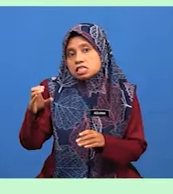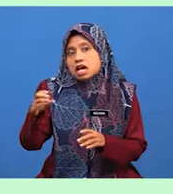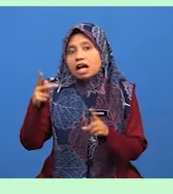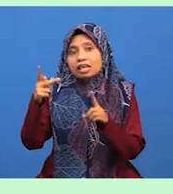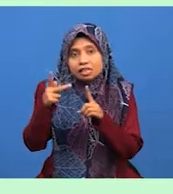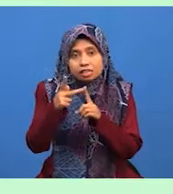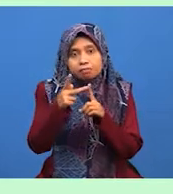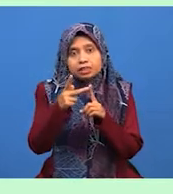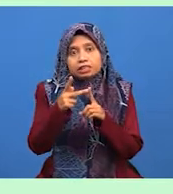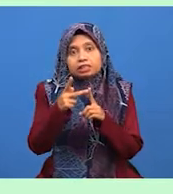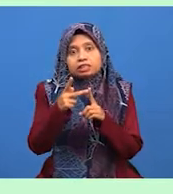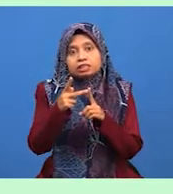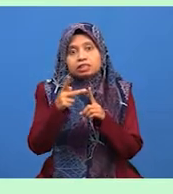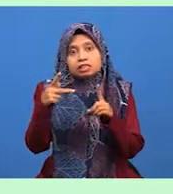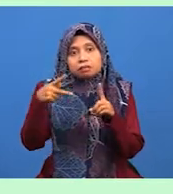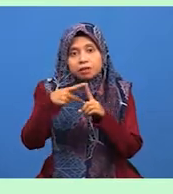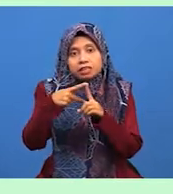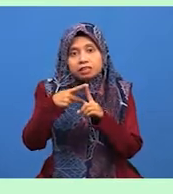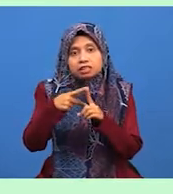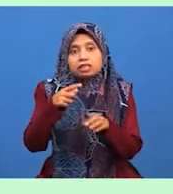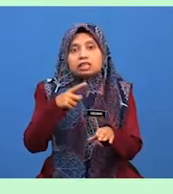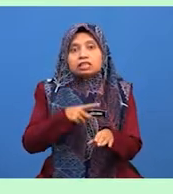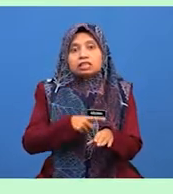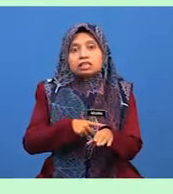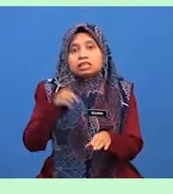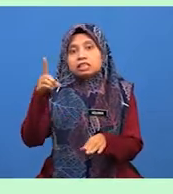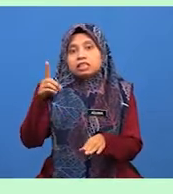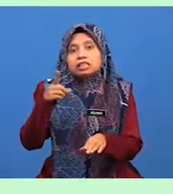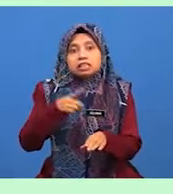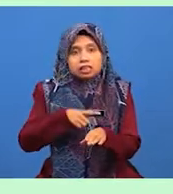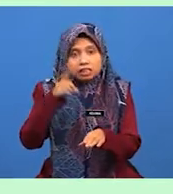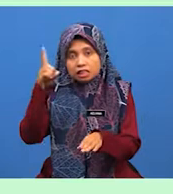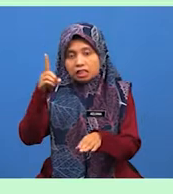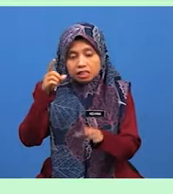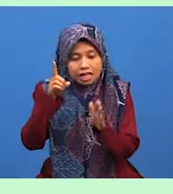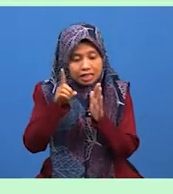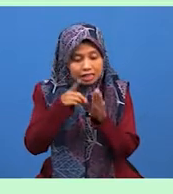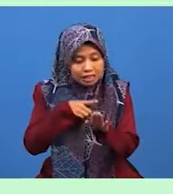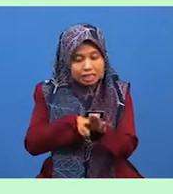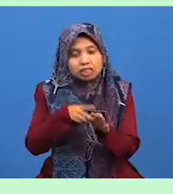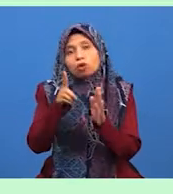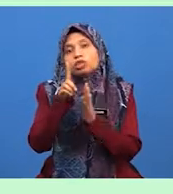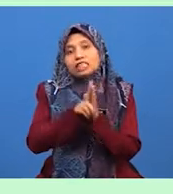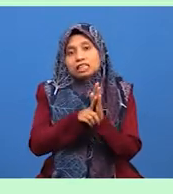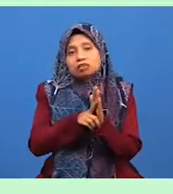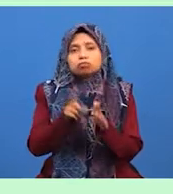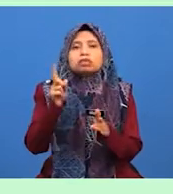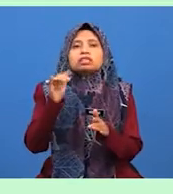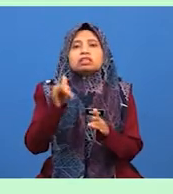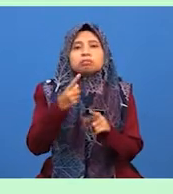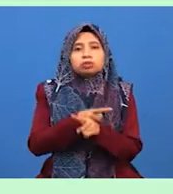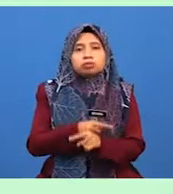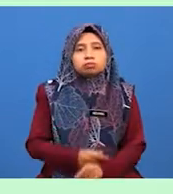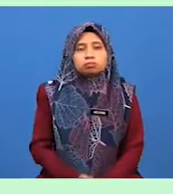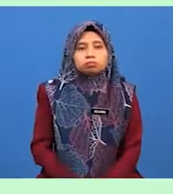Kepada dan D. Di. apakah jawapan yang sesuai bagi